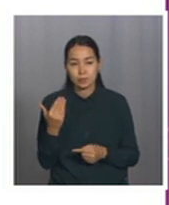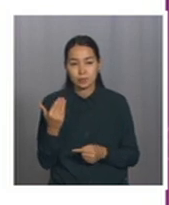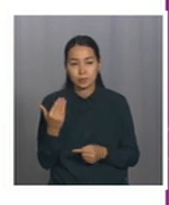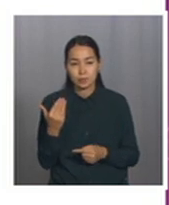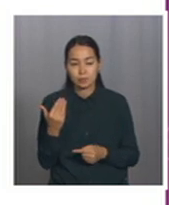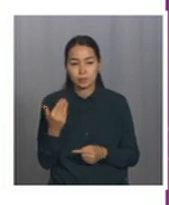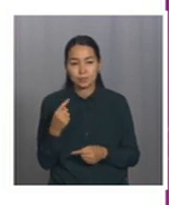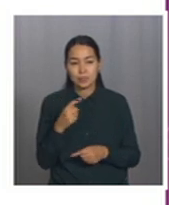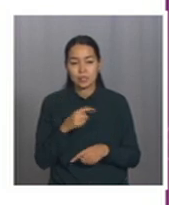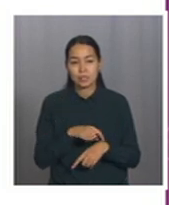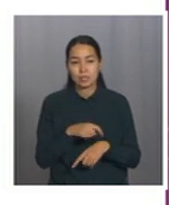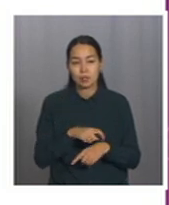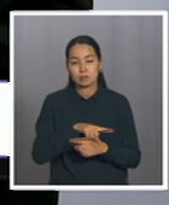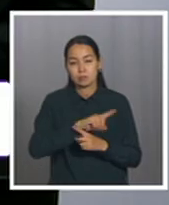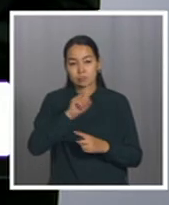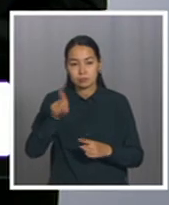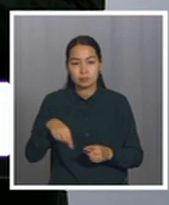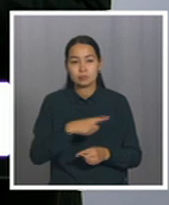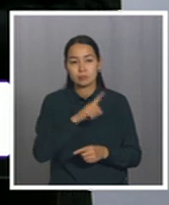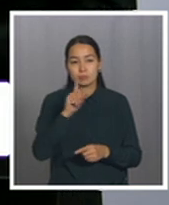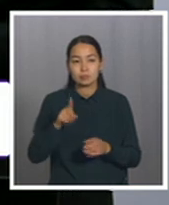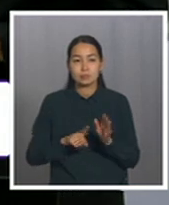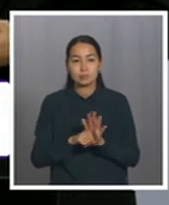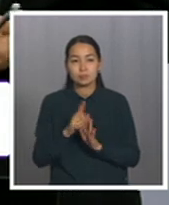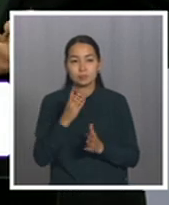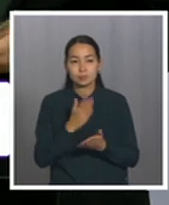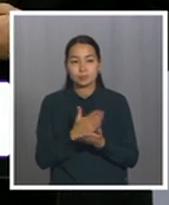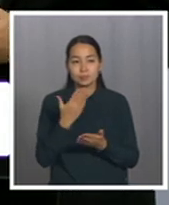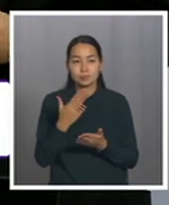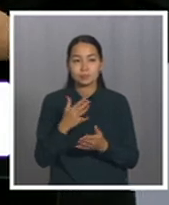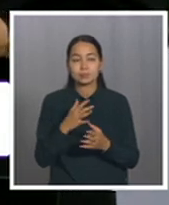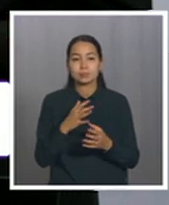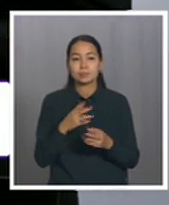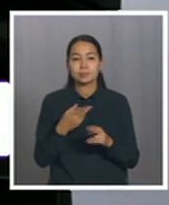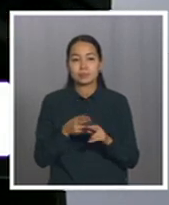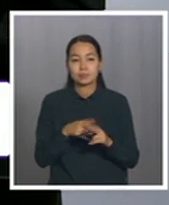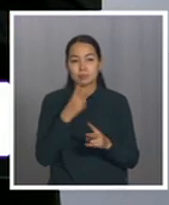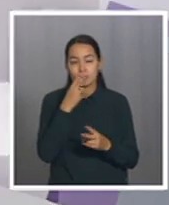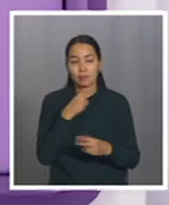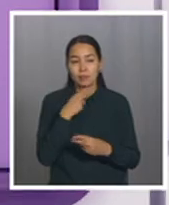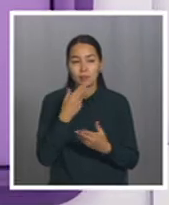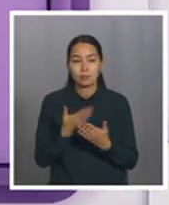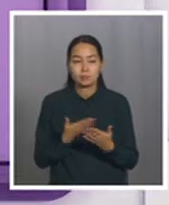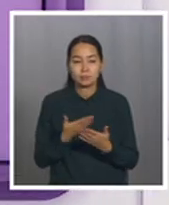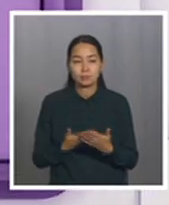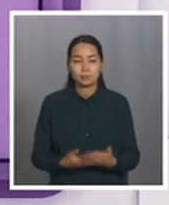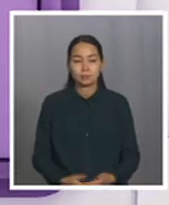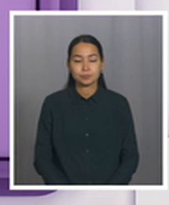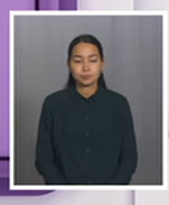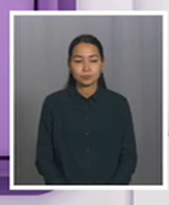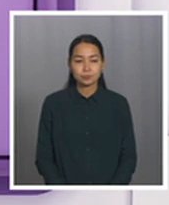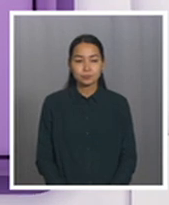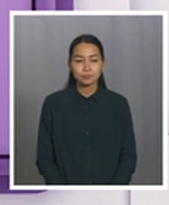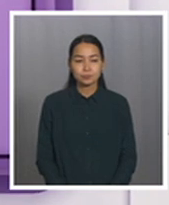сағат тілі бойымен айнала бастайды екен. Импульс моментінің сақталу заңына байланысты тағы бір мысалға назар аударыңыздар.